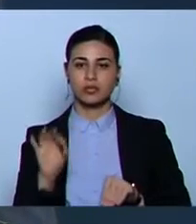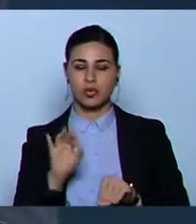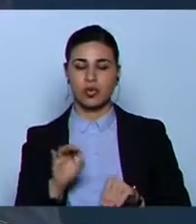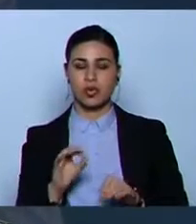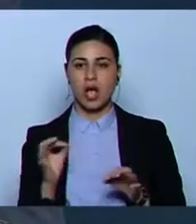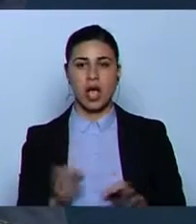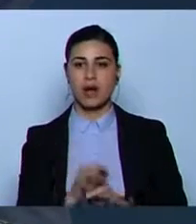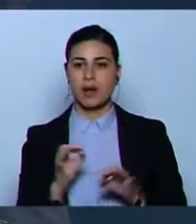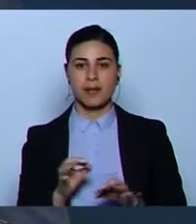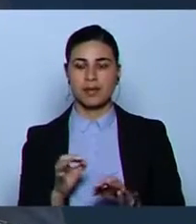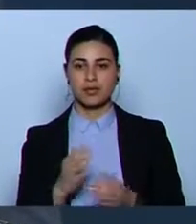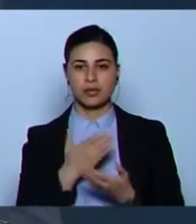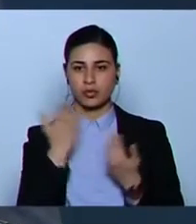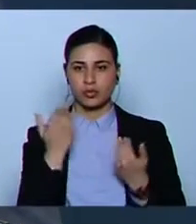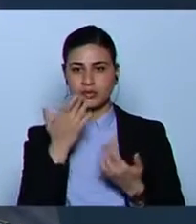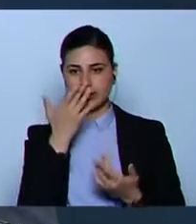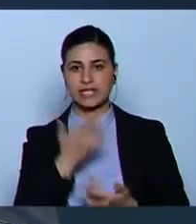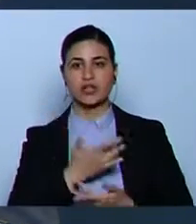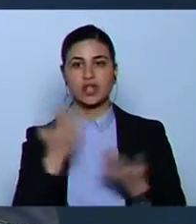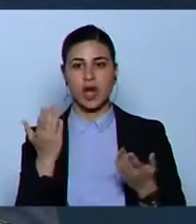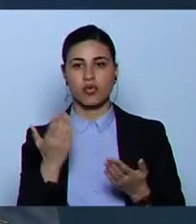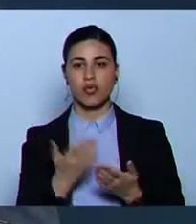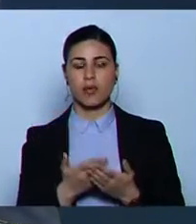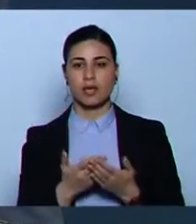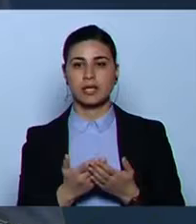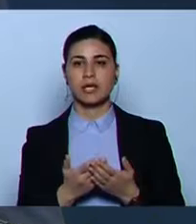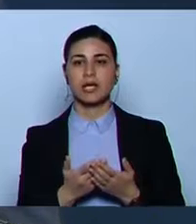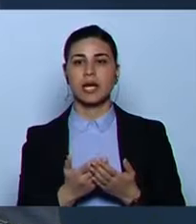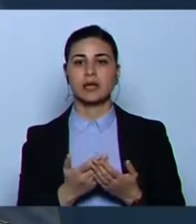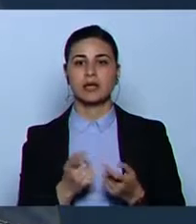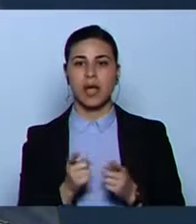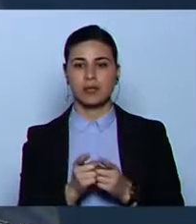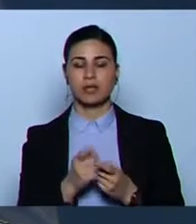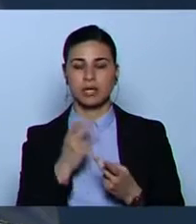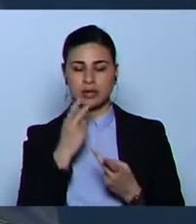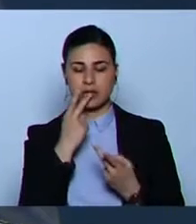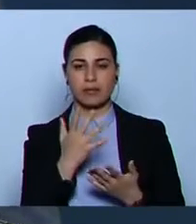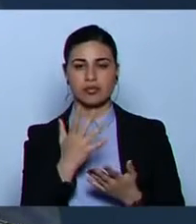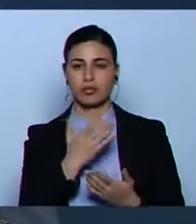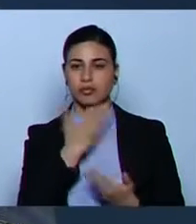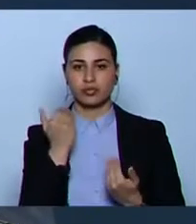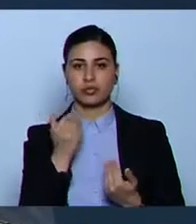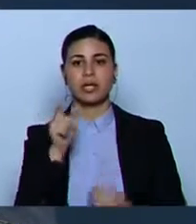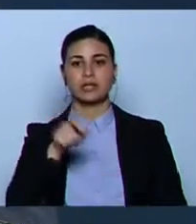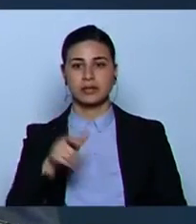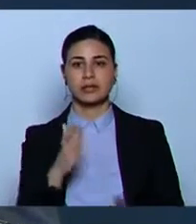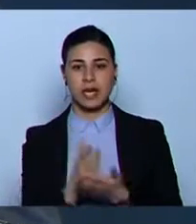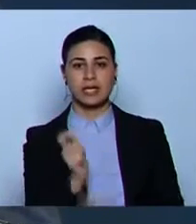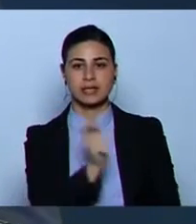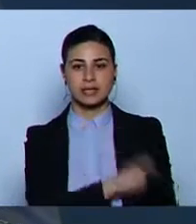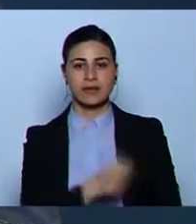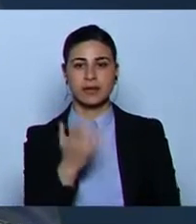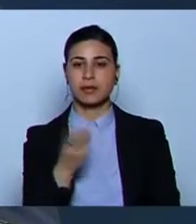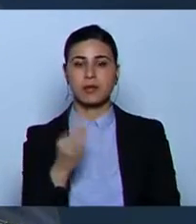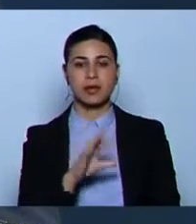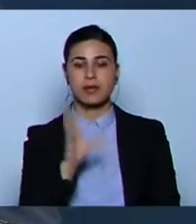ფაქტურად არაფერი არ არის საჯარო, არ არის გამჭვირვალე. კი, იქ არიან წევრები, რომლებსაც ჩვენ ვეკონტაქტებით, მაგრამ